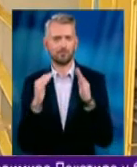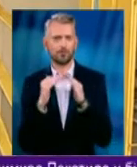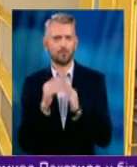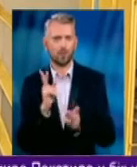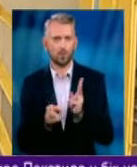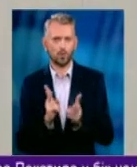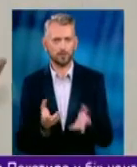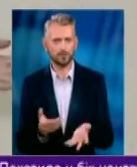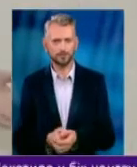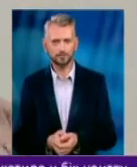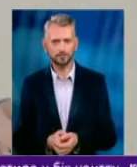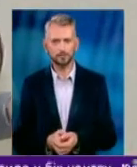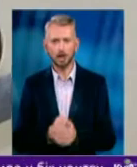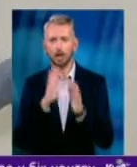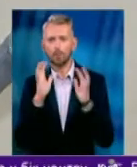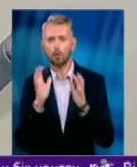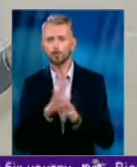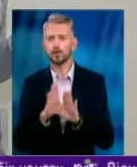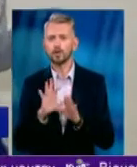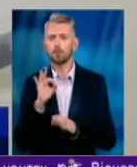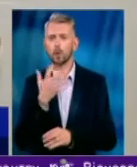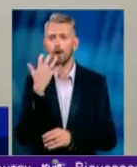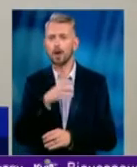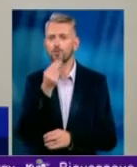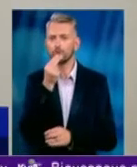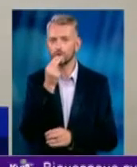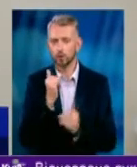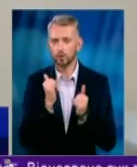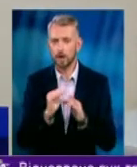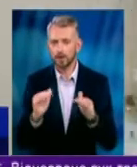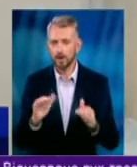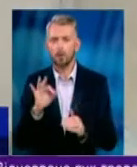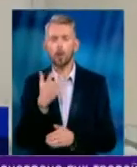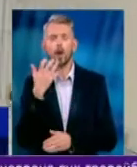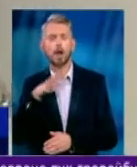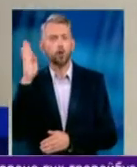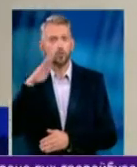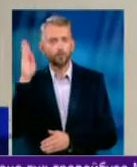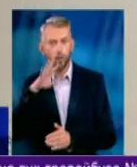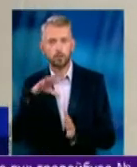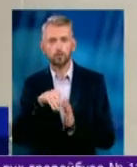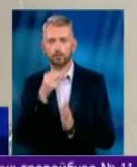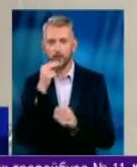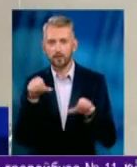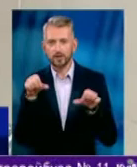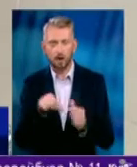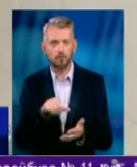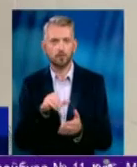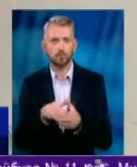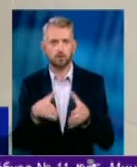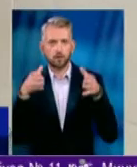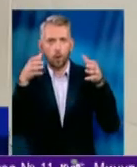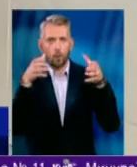не наче вдома. Попіклувались не лише про гарячу їжу для дітей, а й про гарячу воду. В їдальні встановили бойлера, і